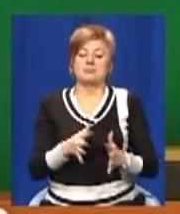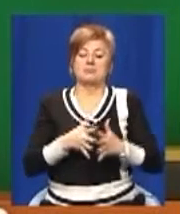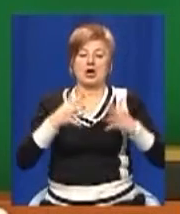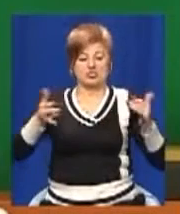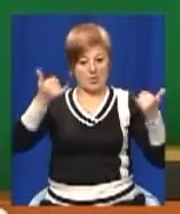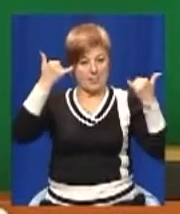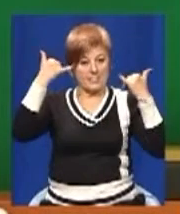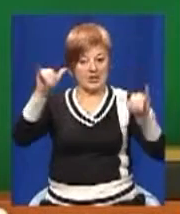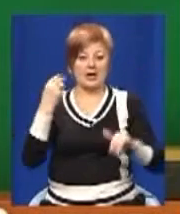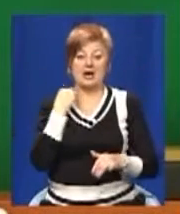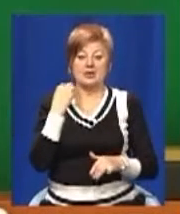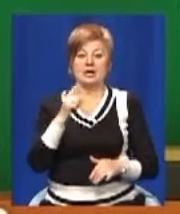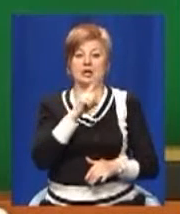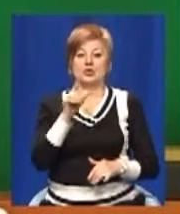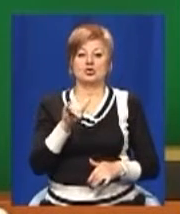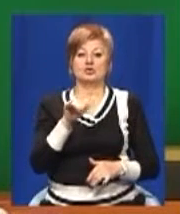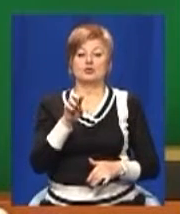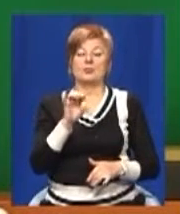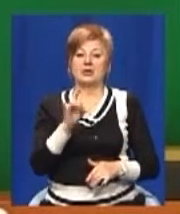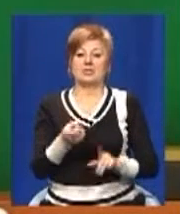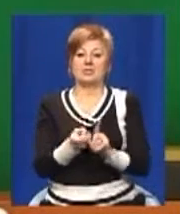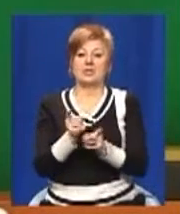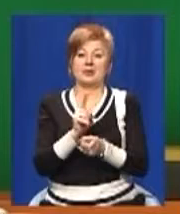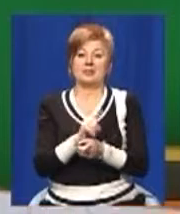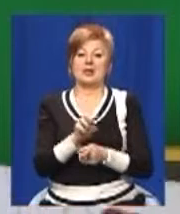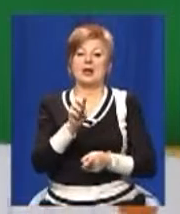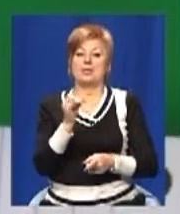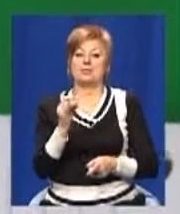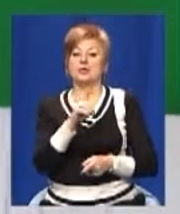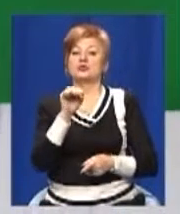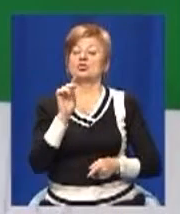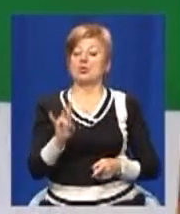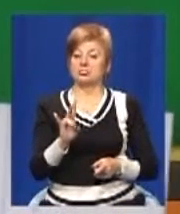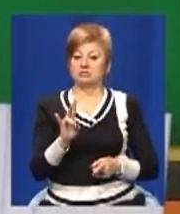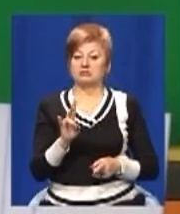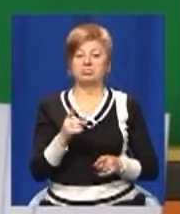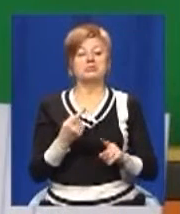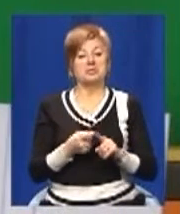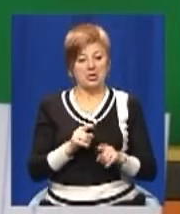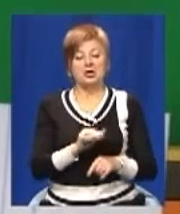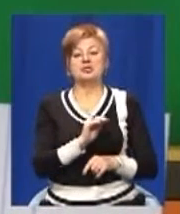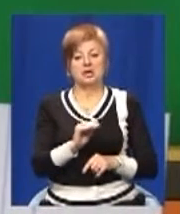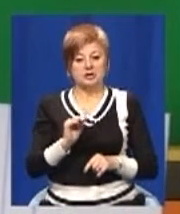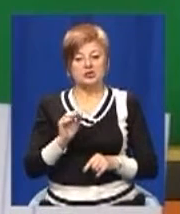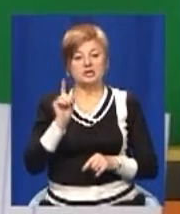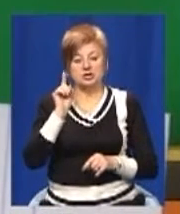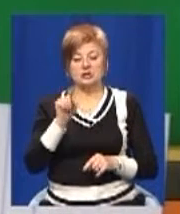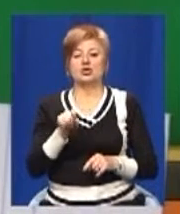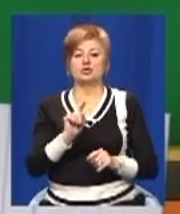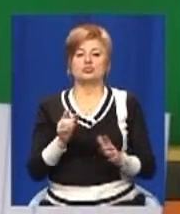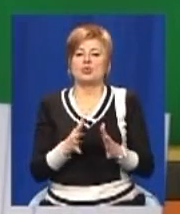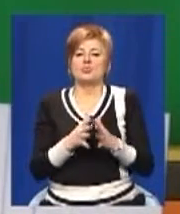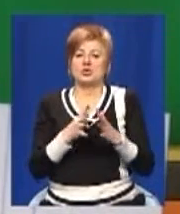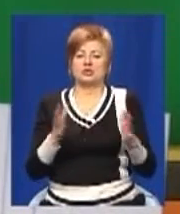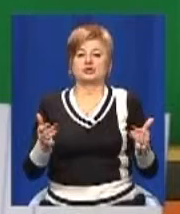бик. Англійською мовою зубр перекладається як бізон. Цікавою особливістю є те, що ці масивні тварини